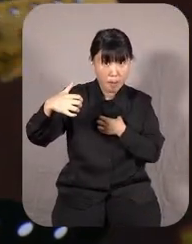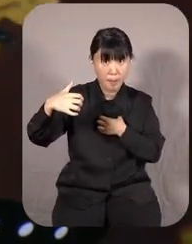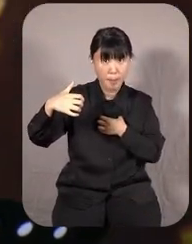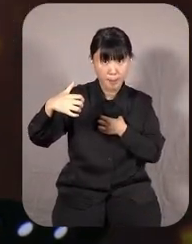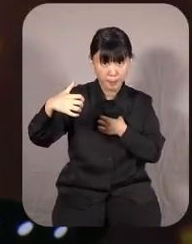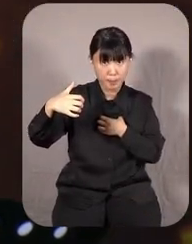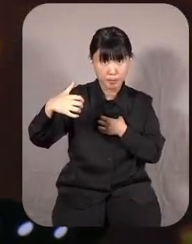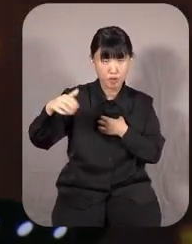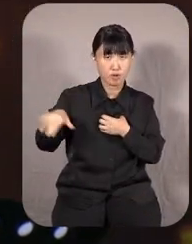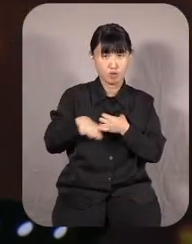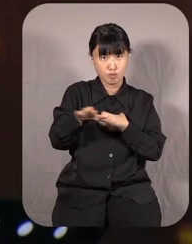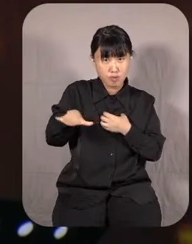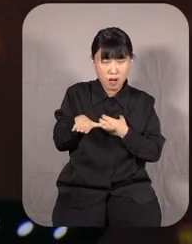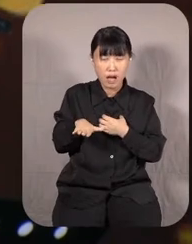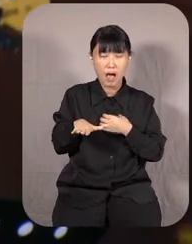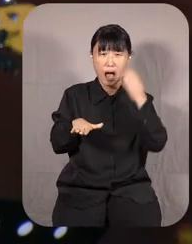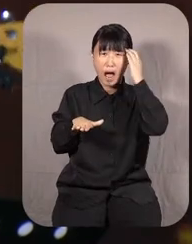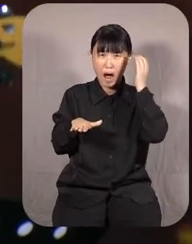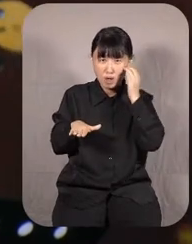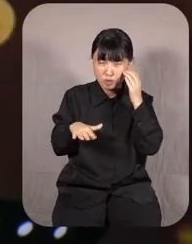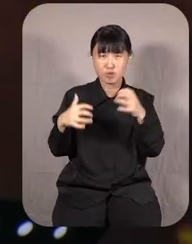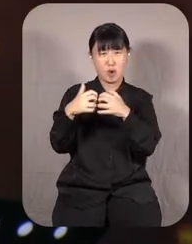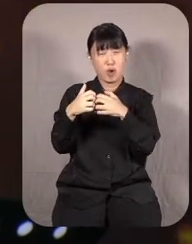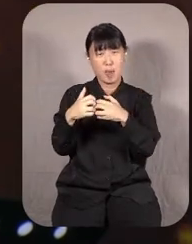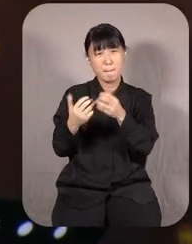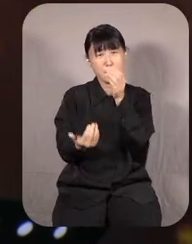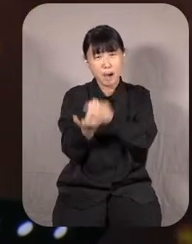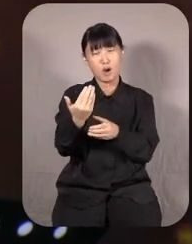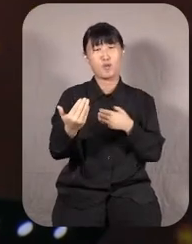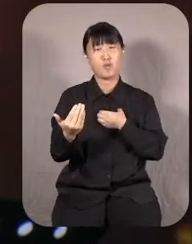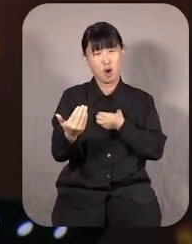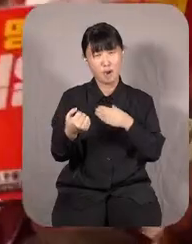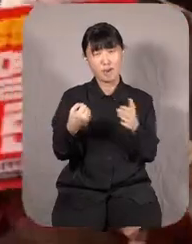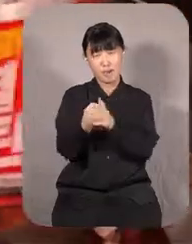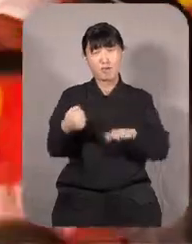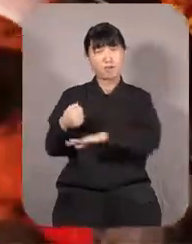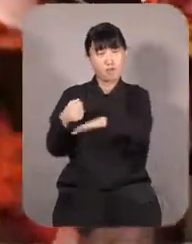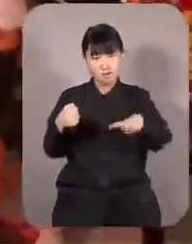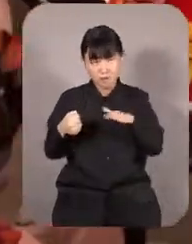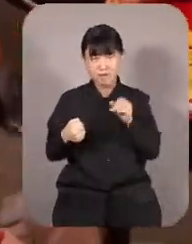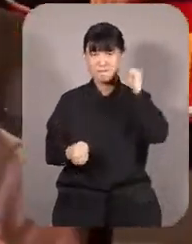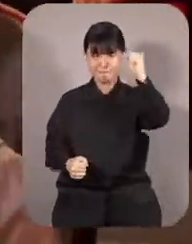전쟁의 참화에 빠질 수 있기 때문입니다. 그렇지 않습니까?